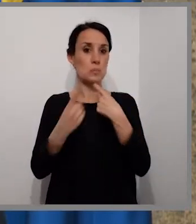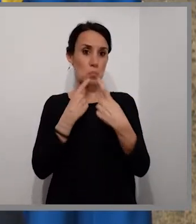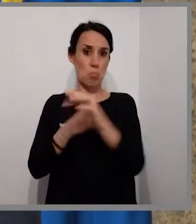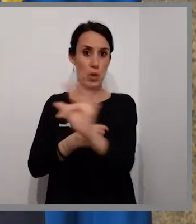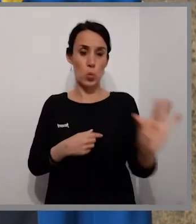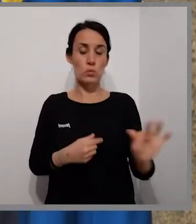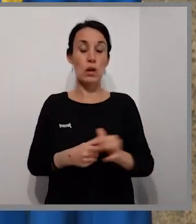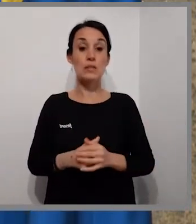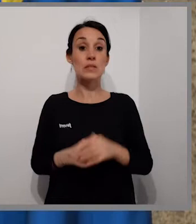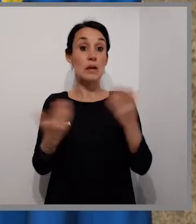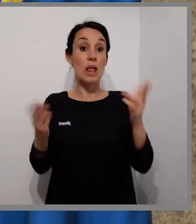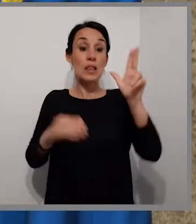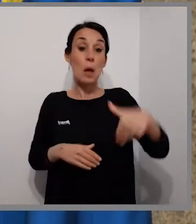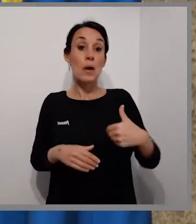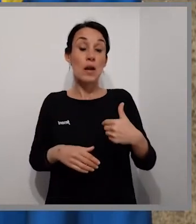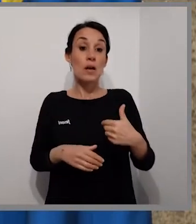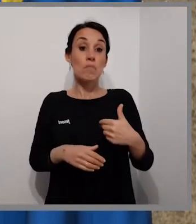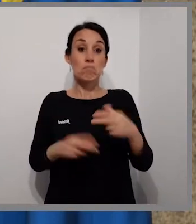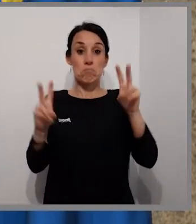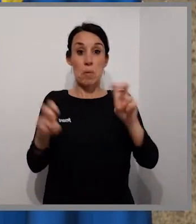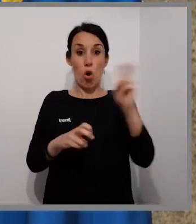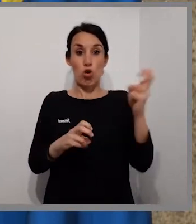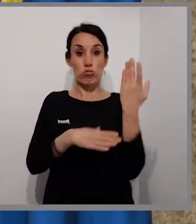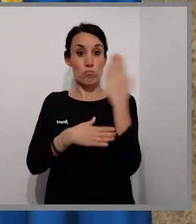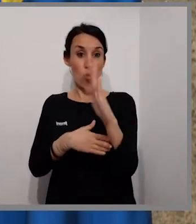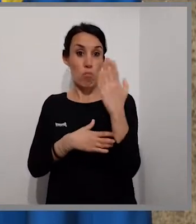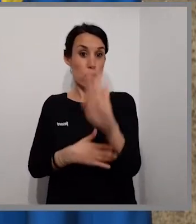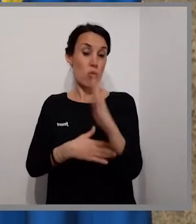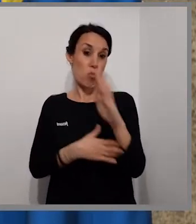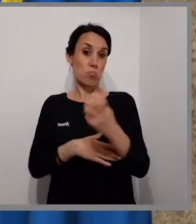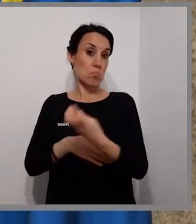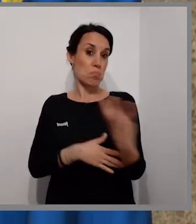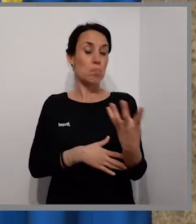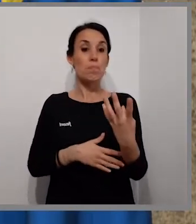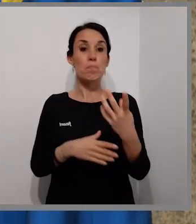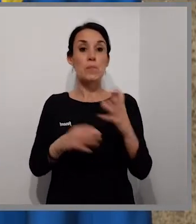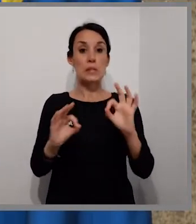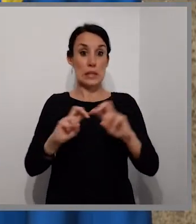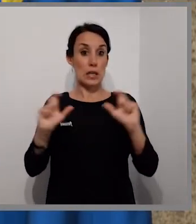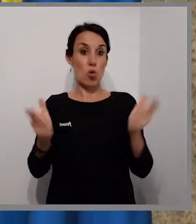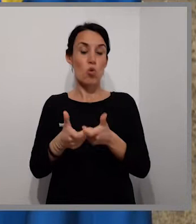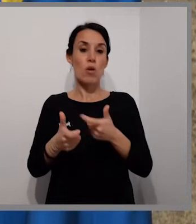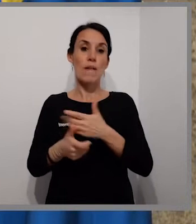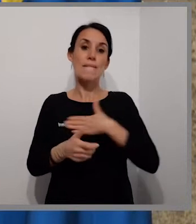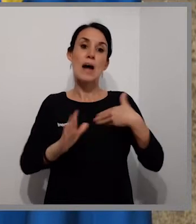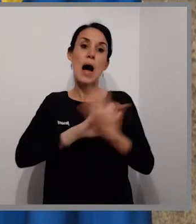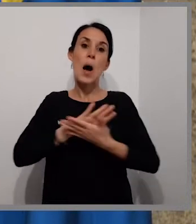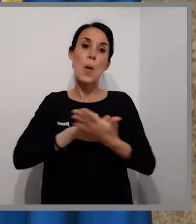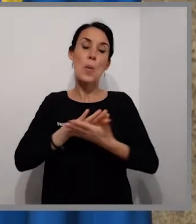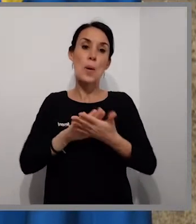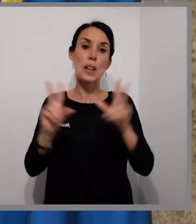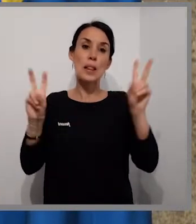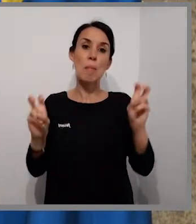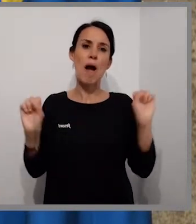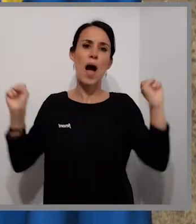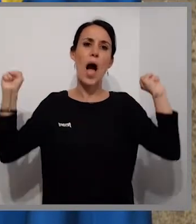llarga i després quedaré a les seves preguntes, finalment, entre altres qüestions que he plantejat en aquesta conferència, vull fer